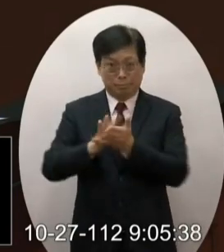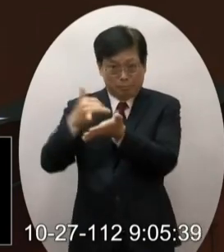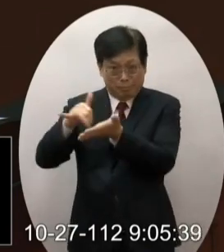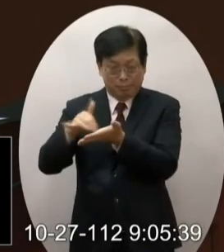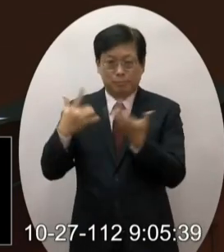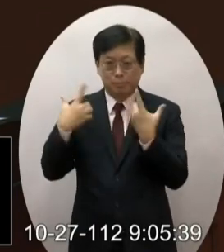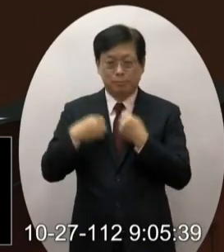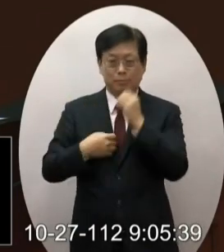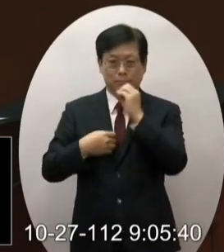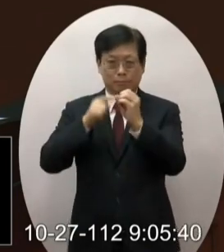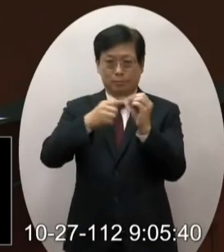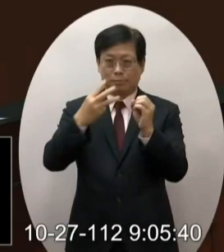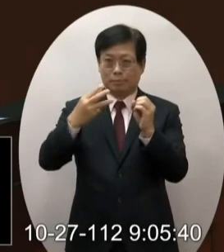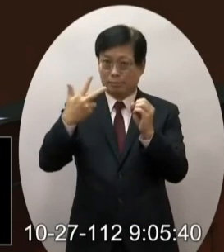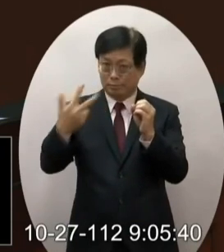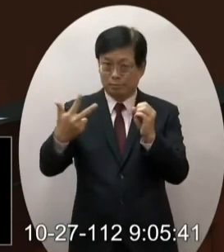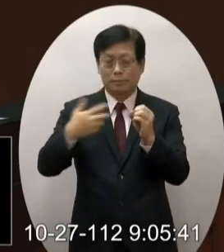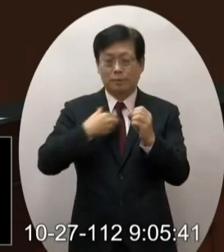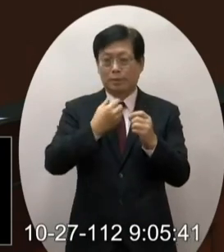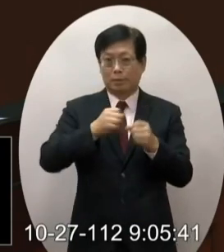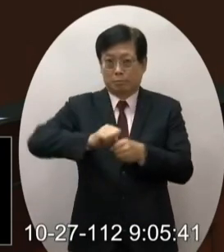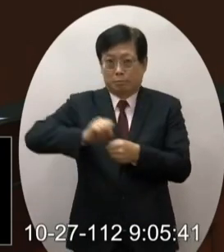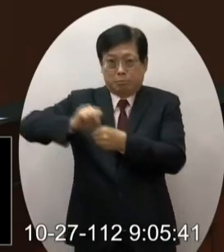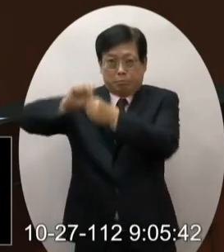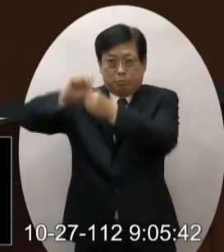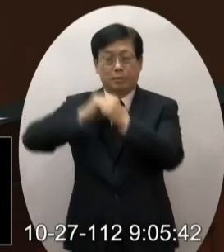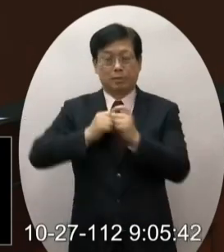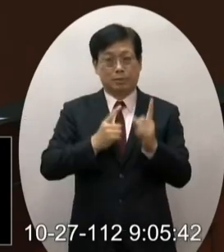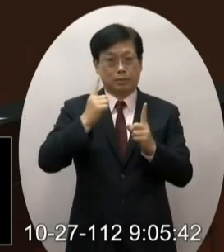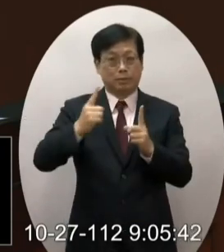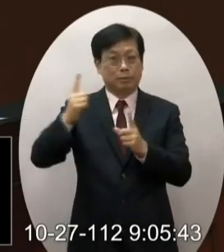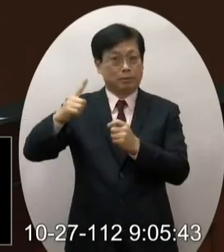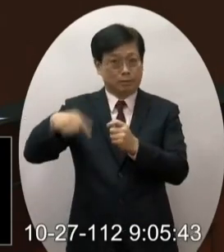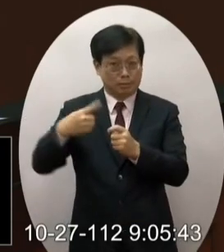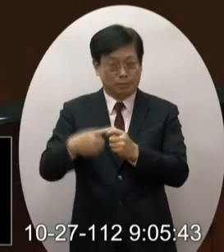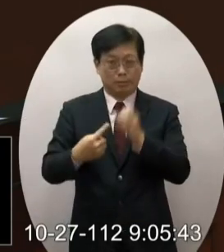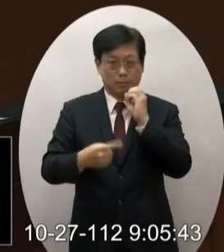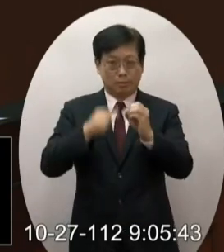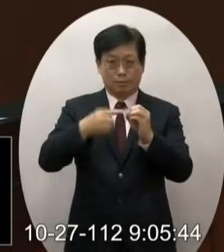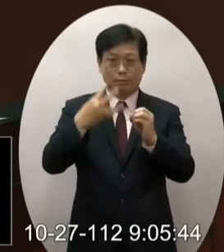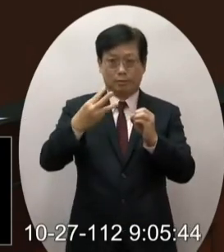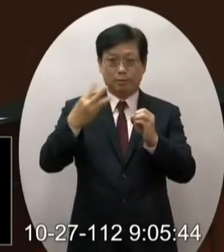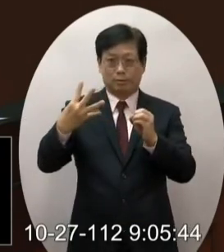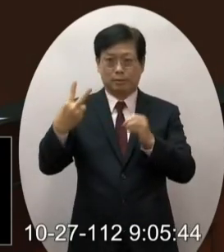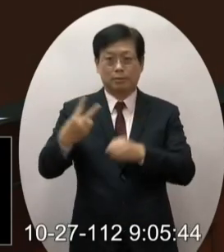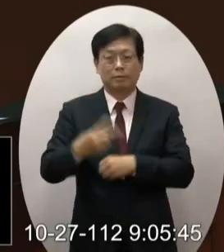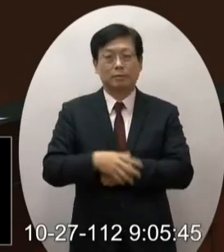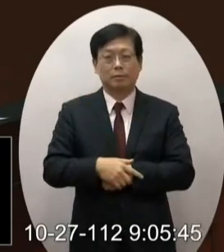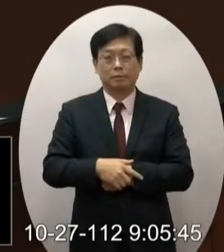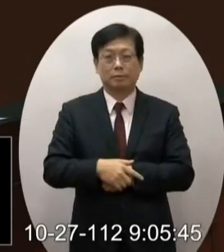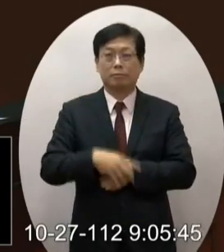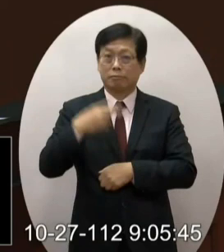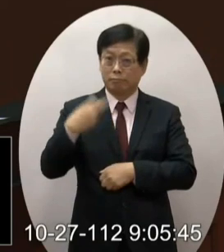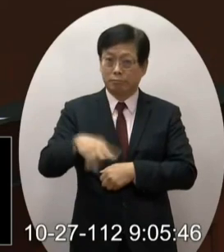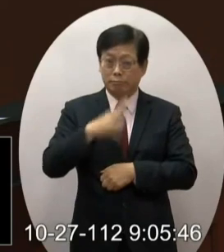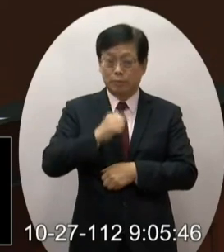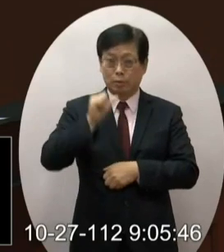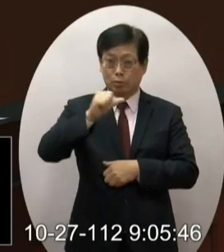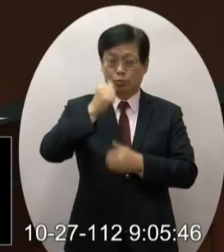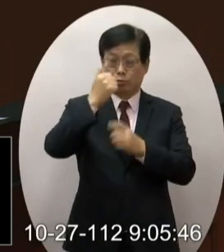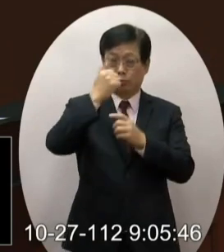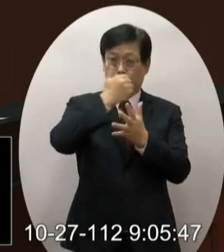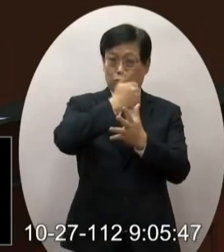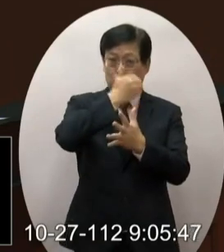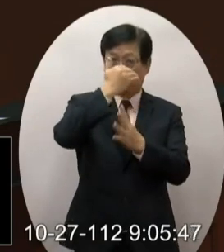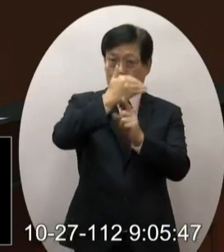从0.337逐年增加到111年的0.342，而五等分位